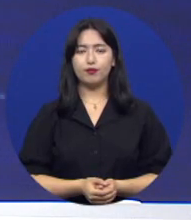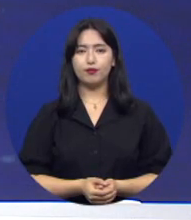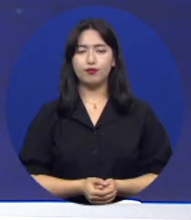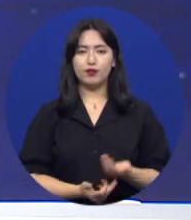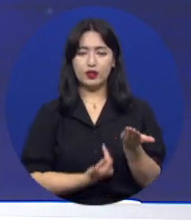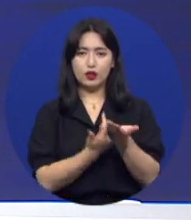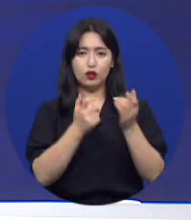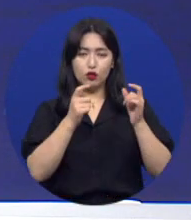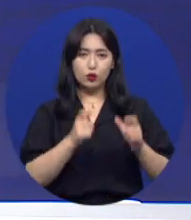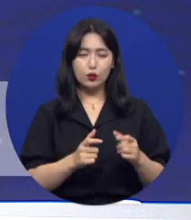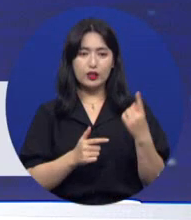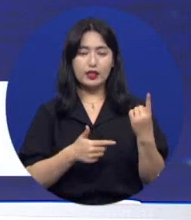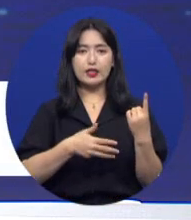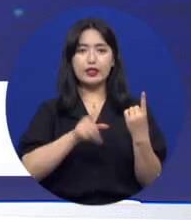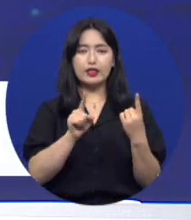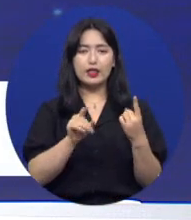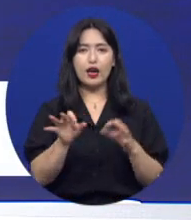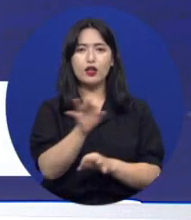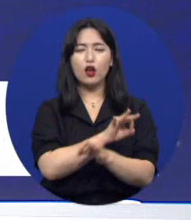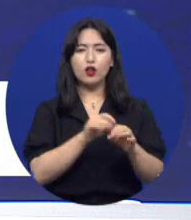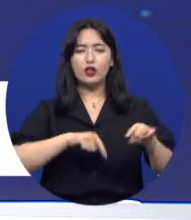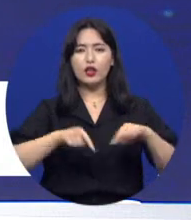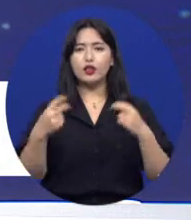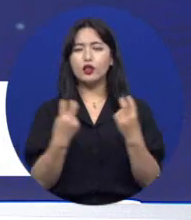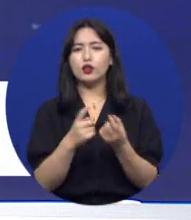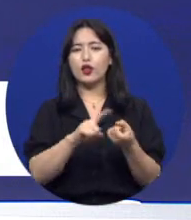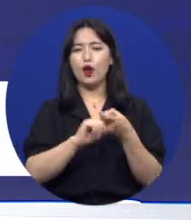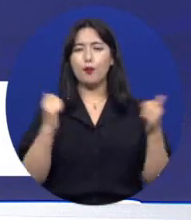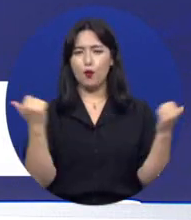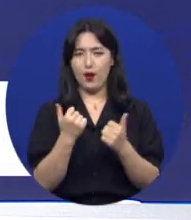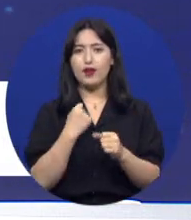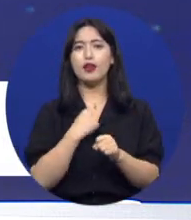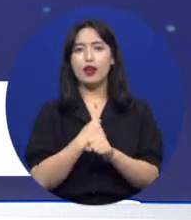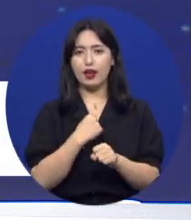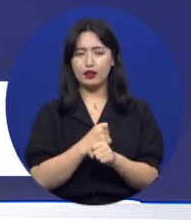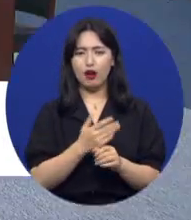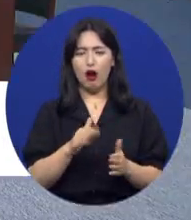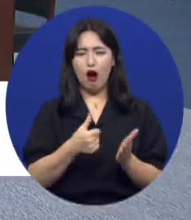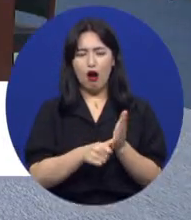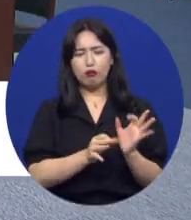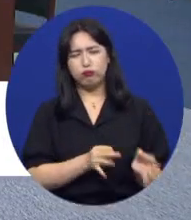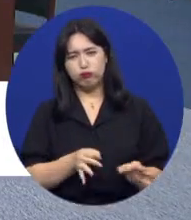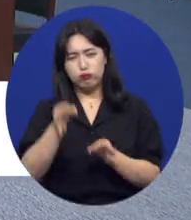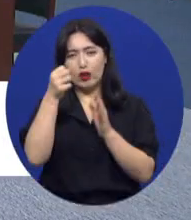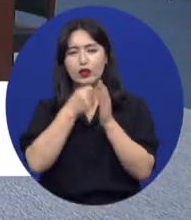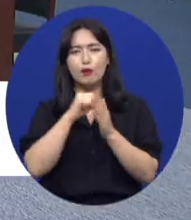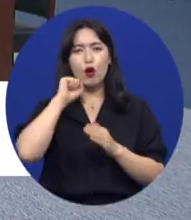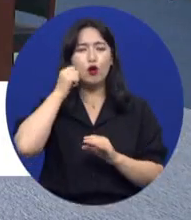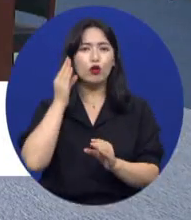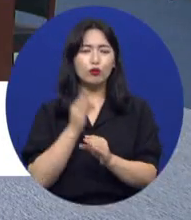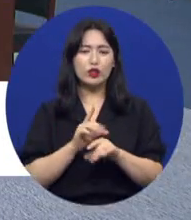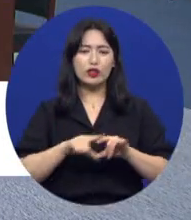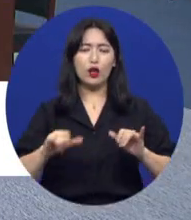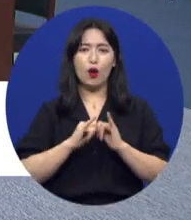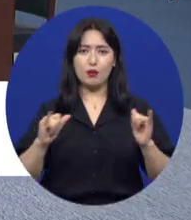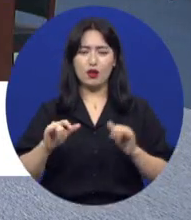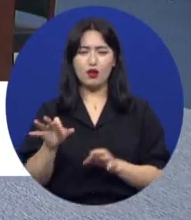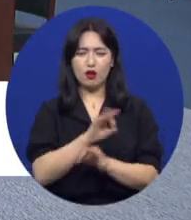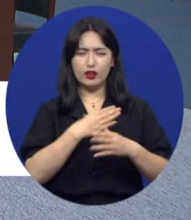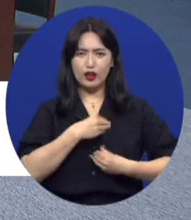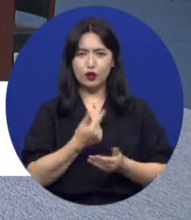제주도는 제 1차 경제 정책 협의회를 열고 고 물가로 어려움을 겪는 서민 경제 안정을 위해